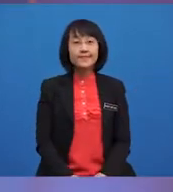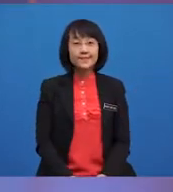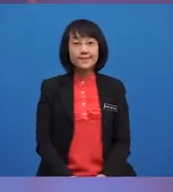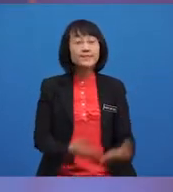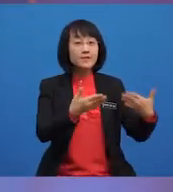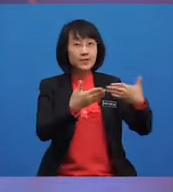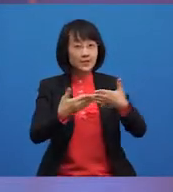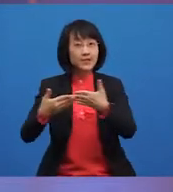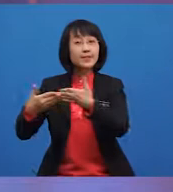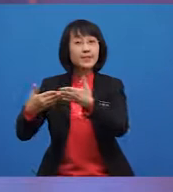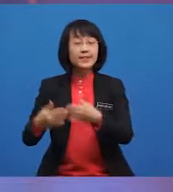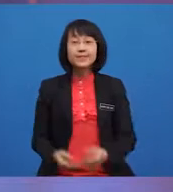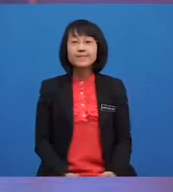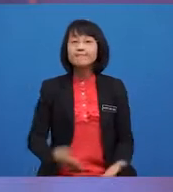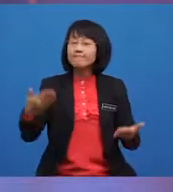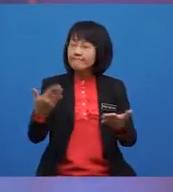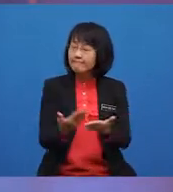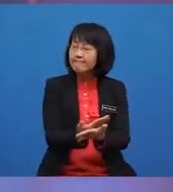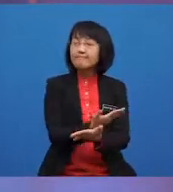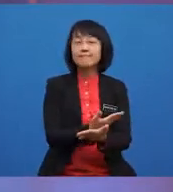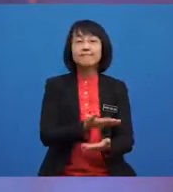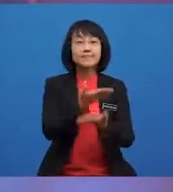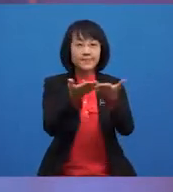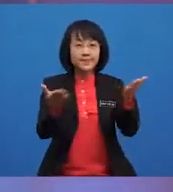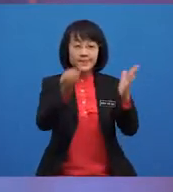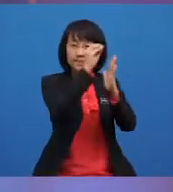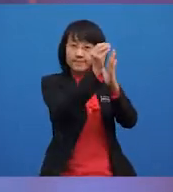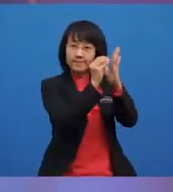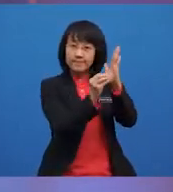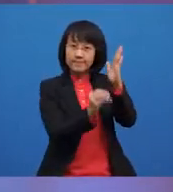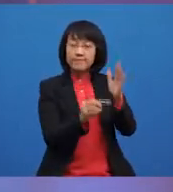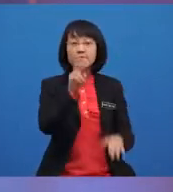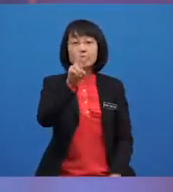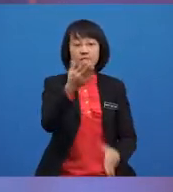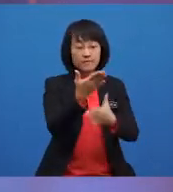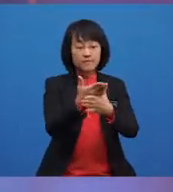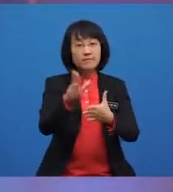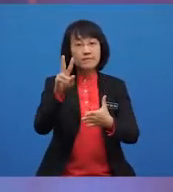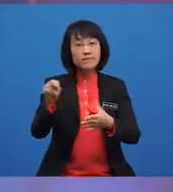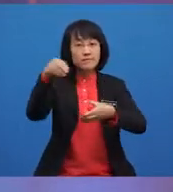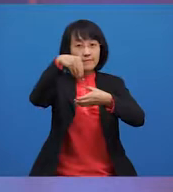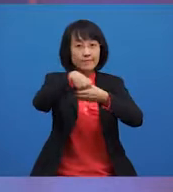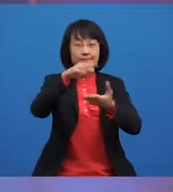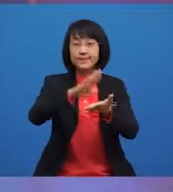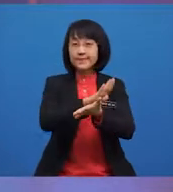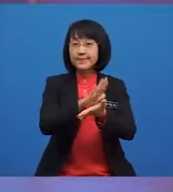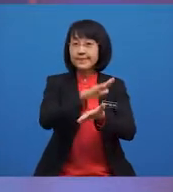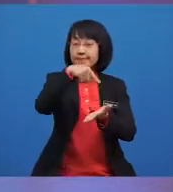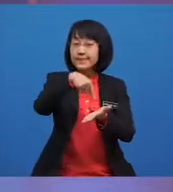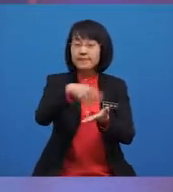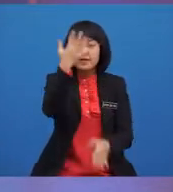Seterusnya, barulah kamu lorekkan dua bahagian dalam kertas